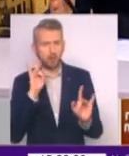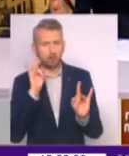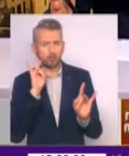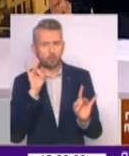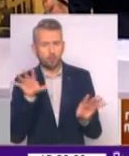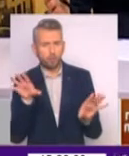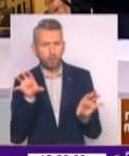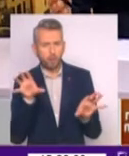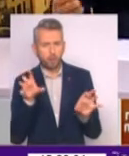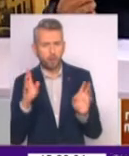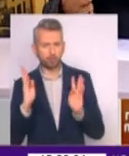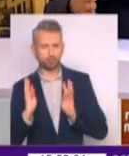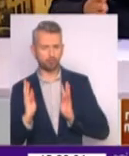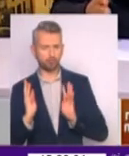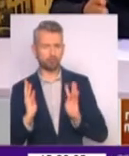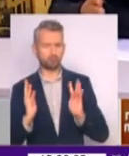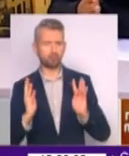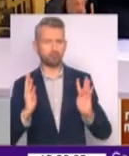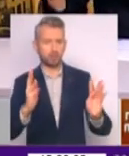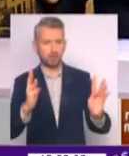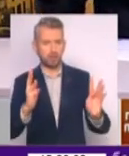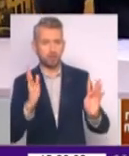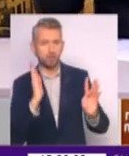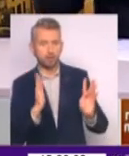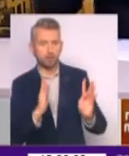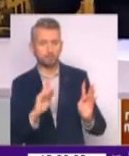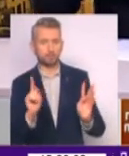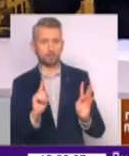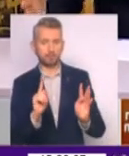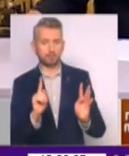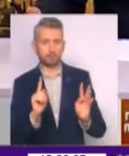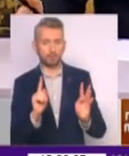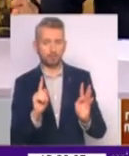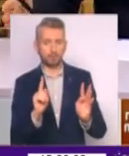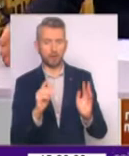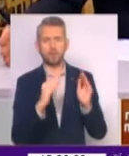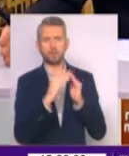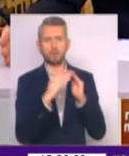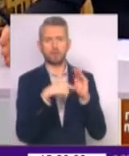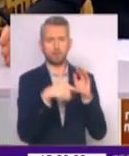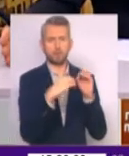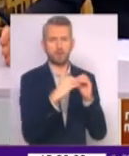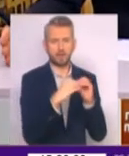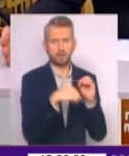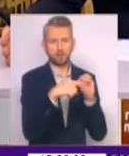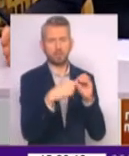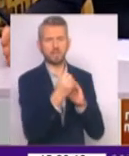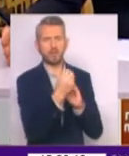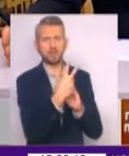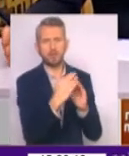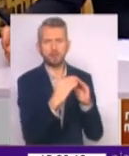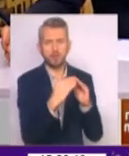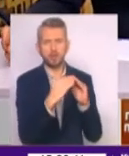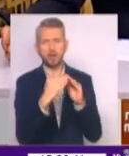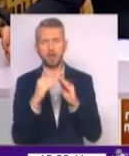екрани, захисні. Ну, бо що будинок 10-й, що 12-й, що будинки з